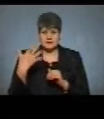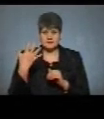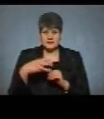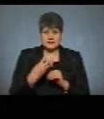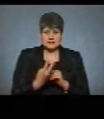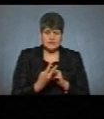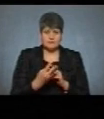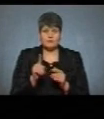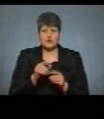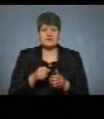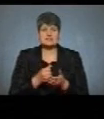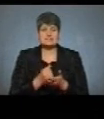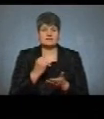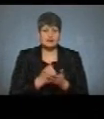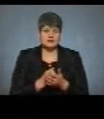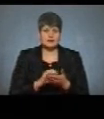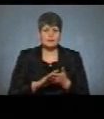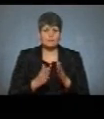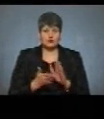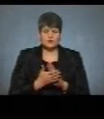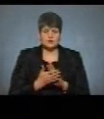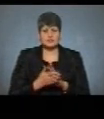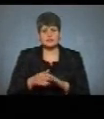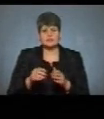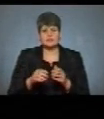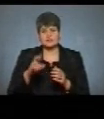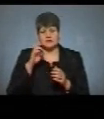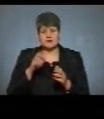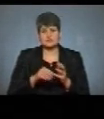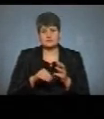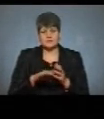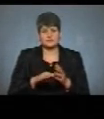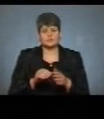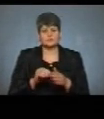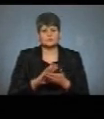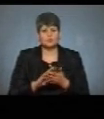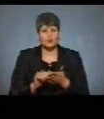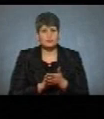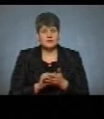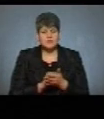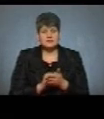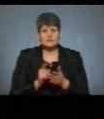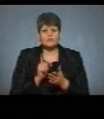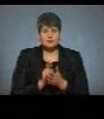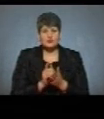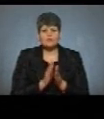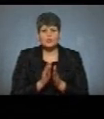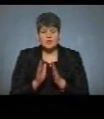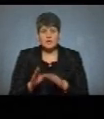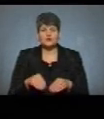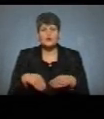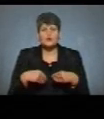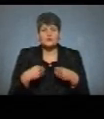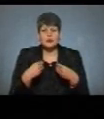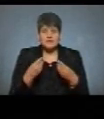1553 про затвердження положення про Державний фонд документації землеустрою. Документація землеустрою в обов'язковому порядку розробниками подається